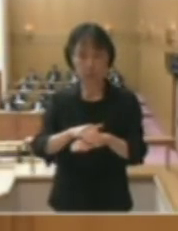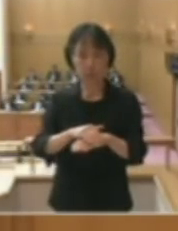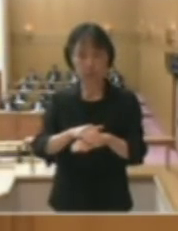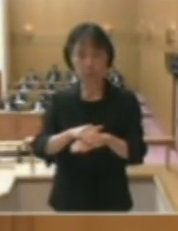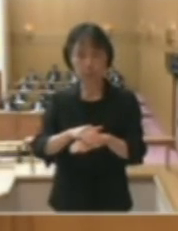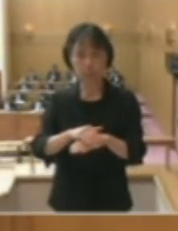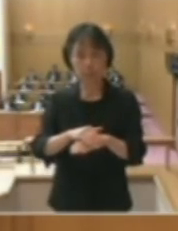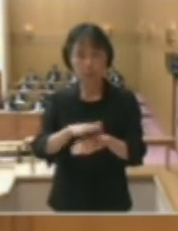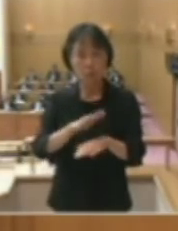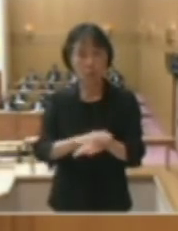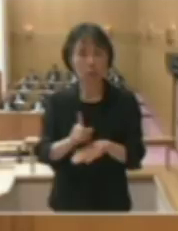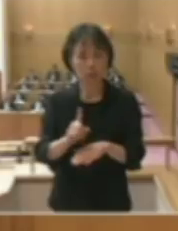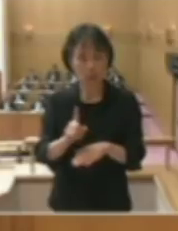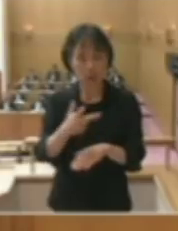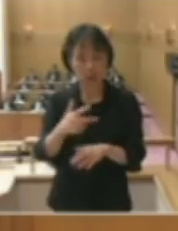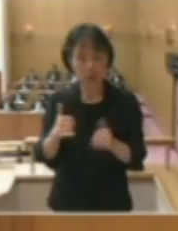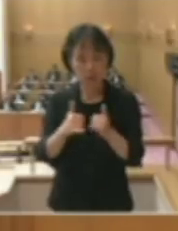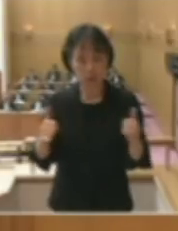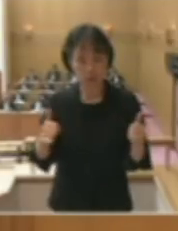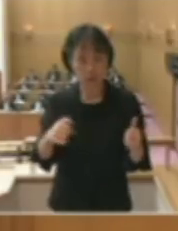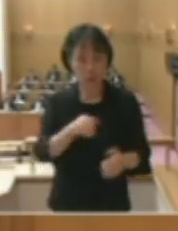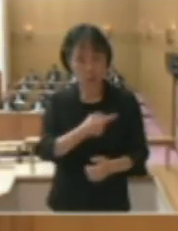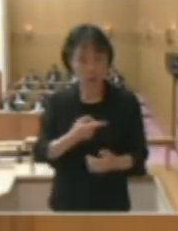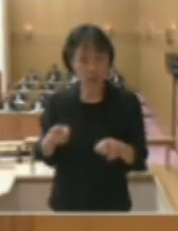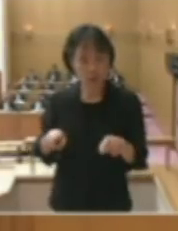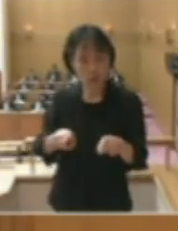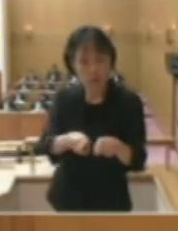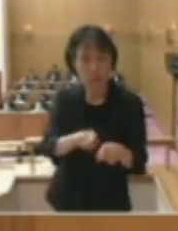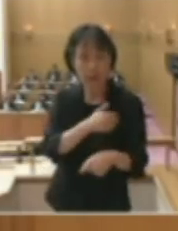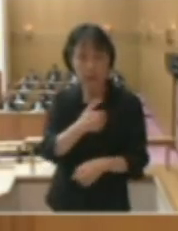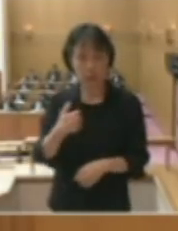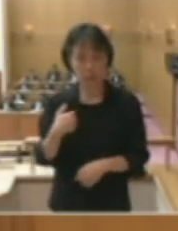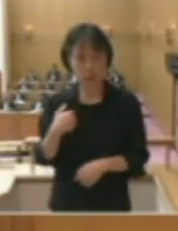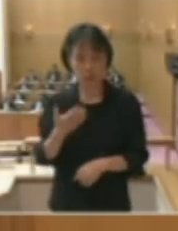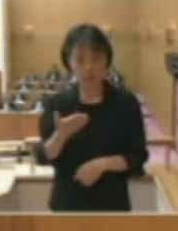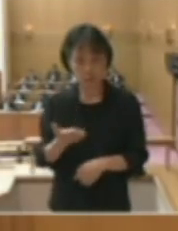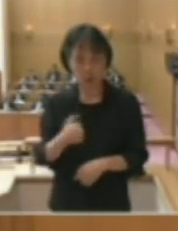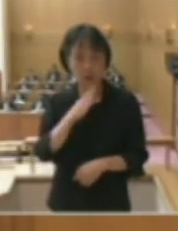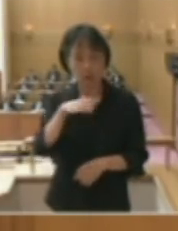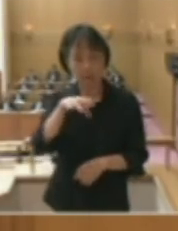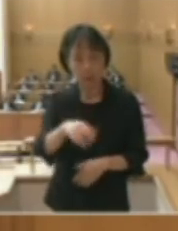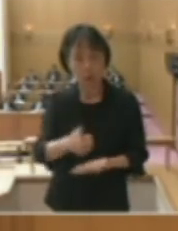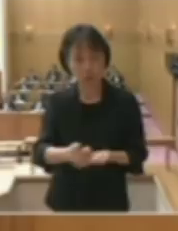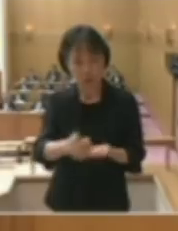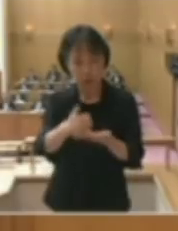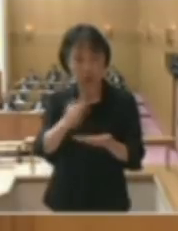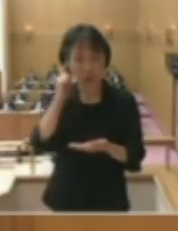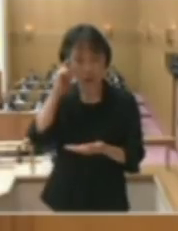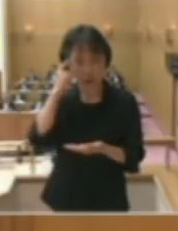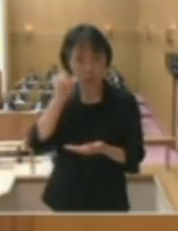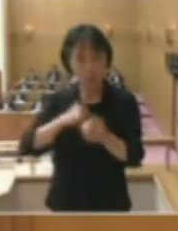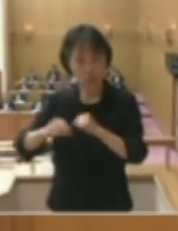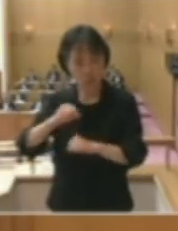すれば市民の皆様の思いに沿うことができるかについて、常に現場主義の視点で考え行動する職員